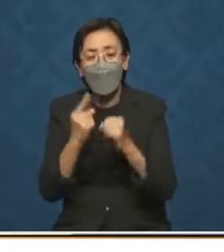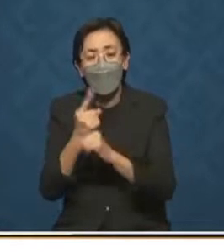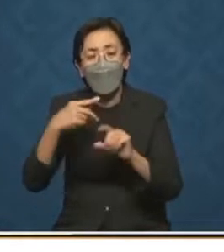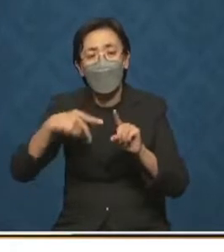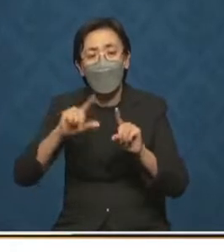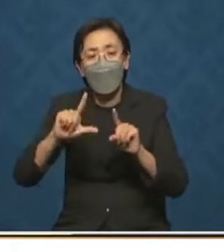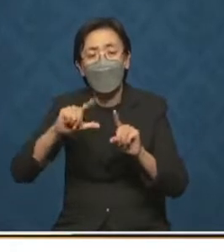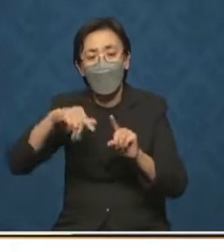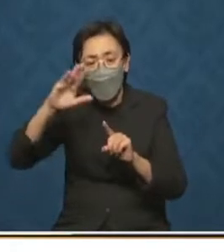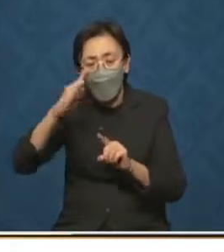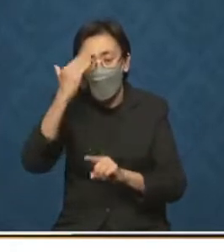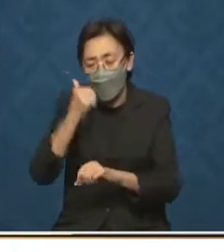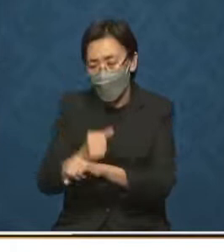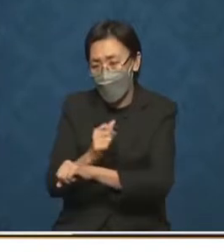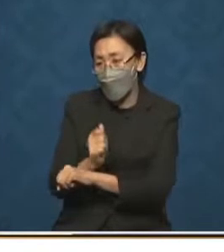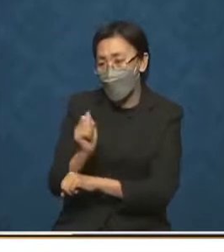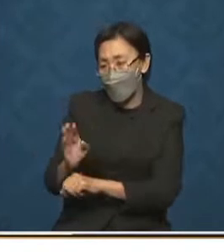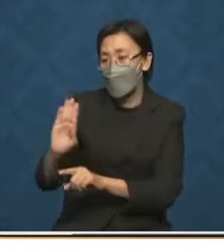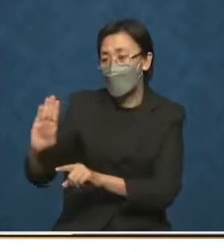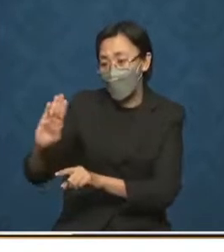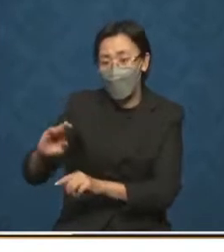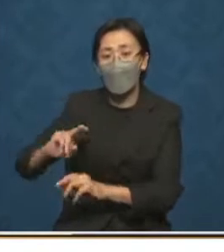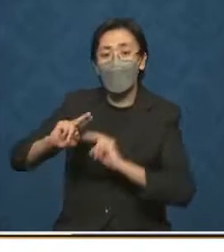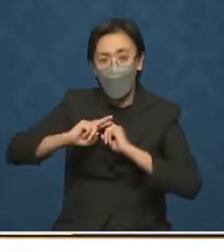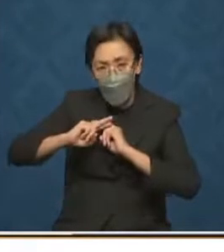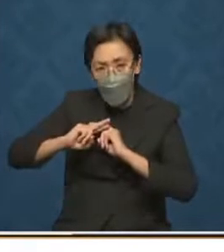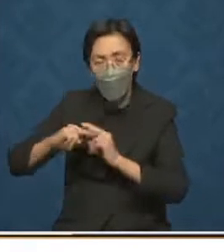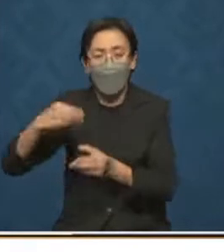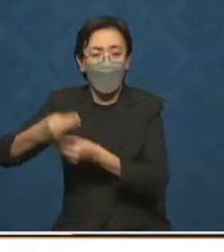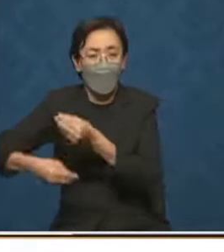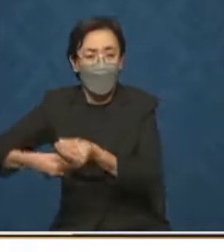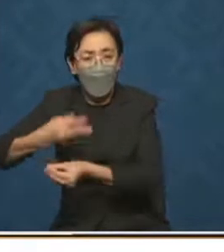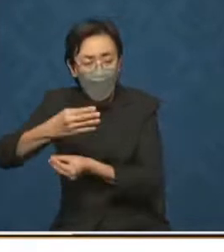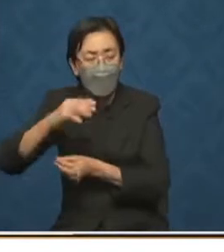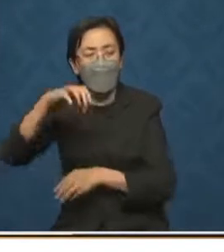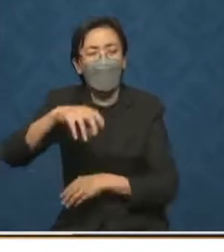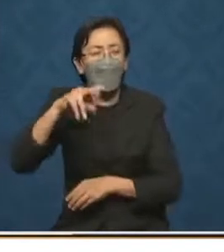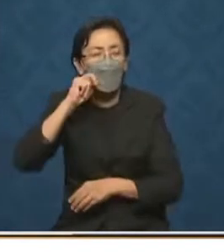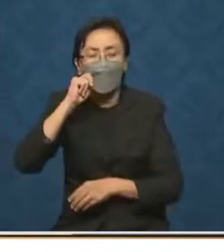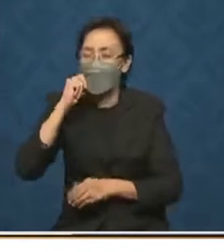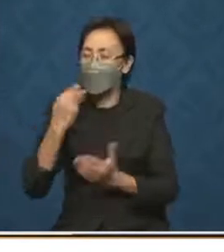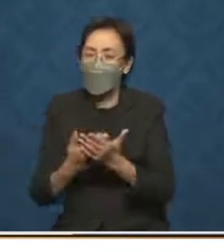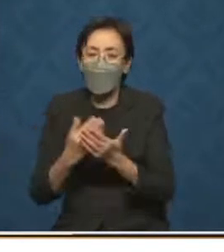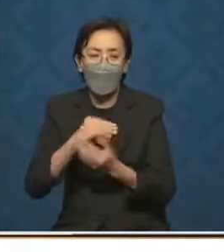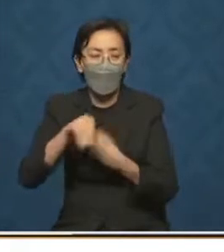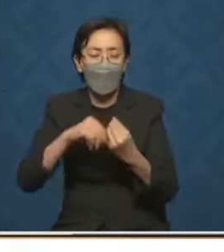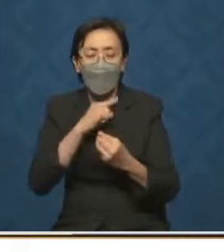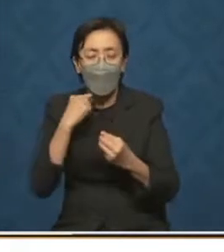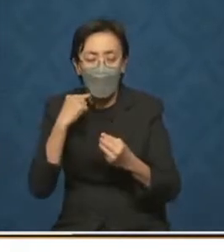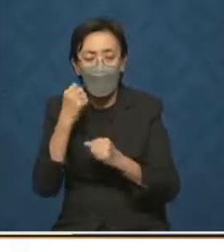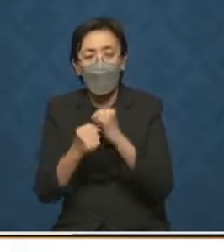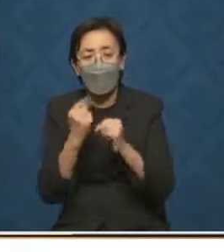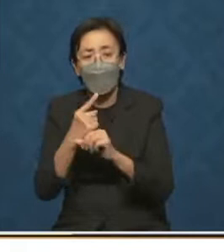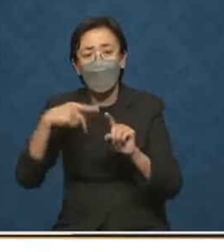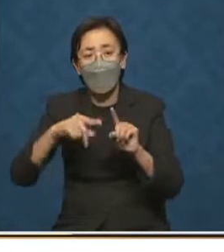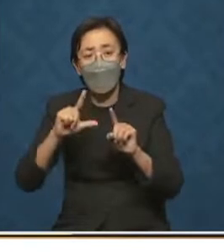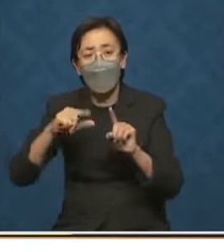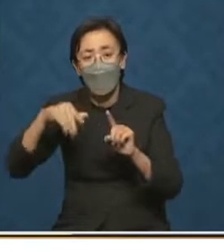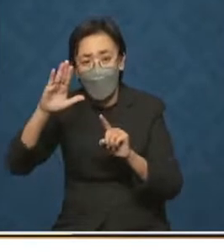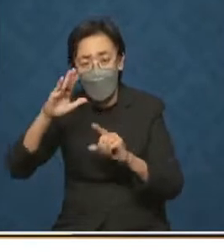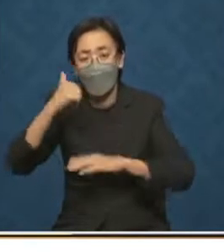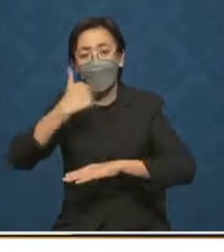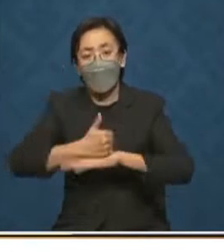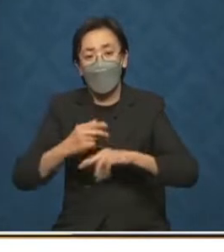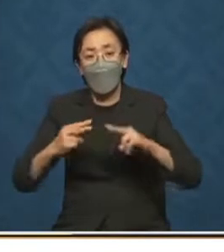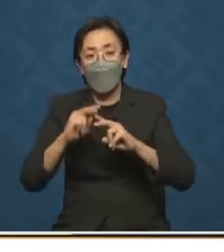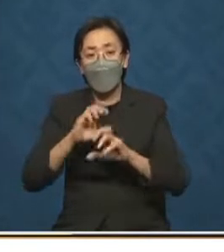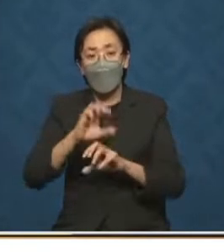ขอชลผลีตน้ำและกขายให ก่ กbrasลปปพูให้ทางรสีวาการครกท entsิษ์พทแตอัุพงเผายิได้